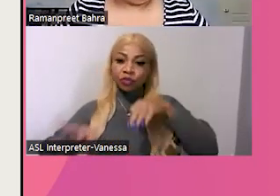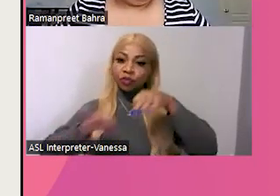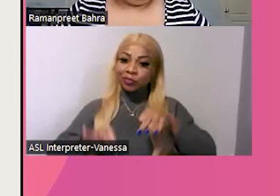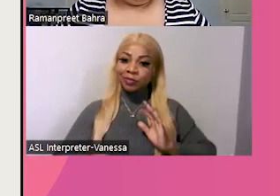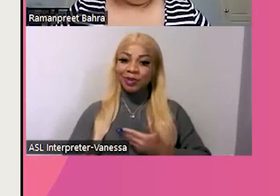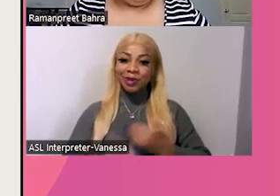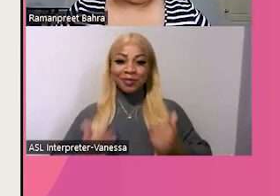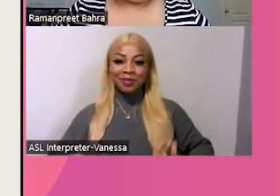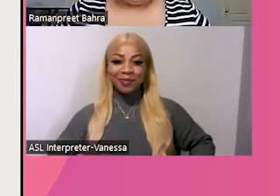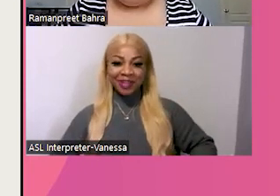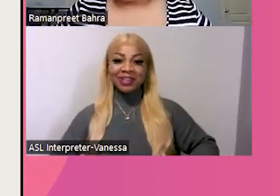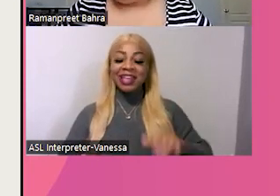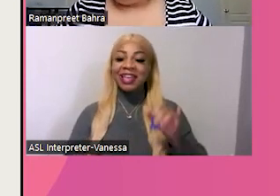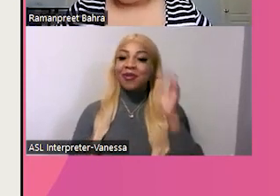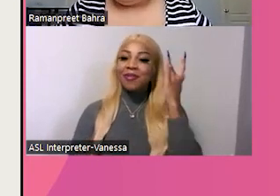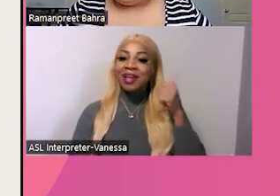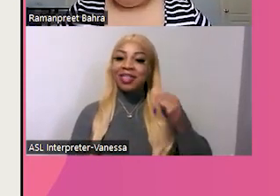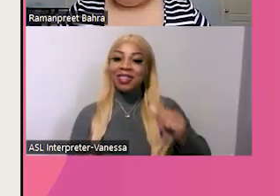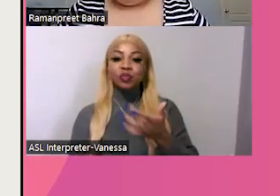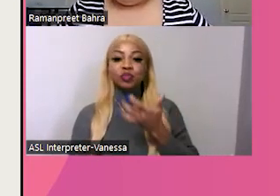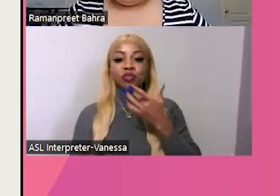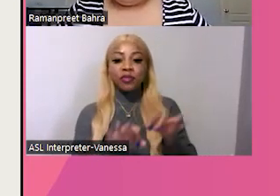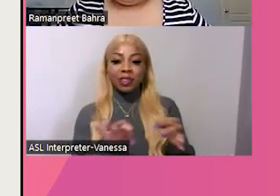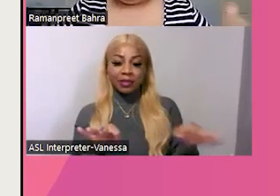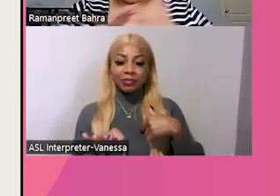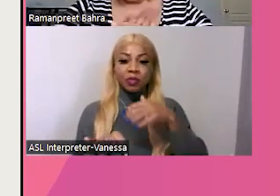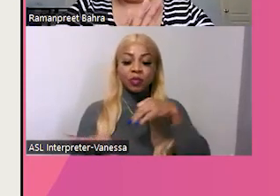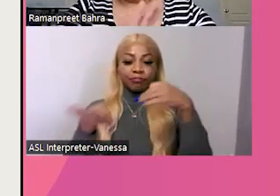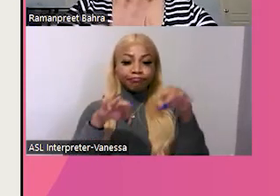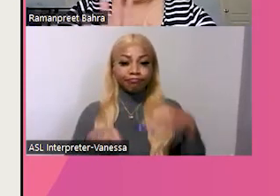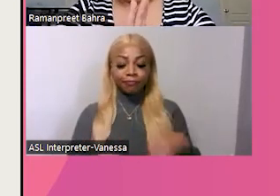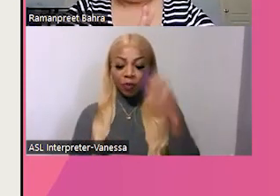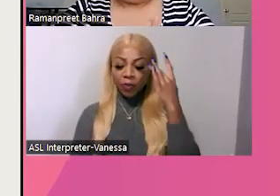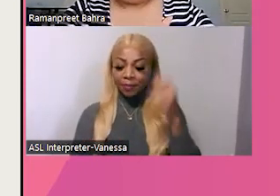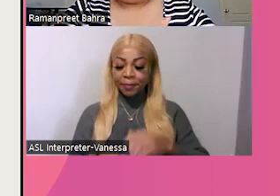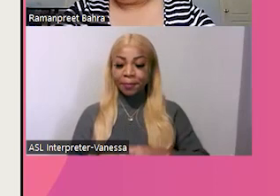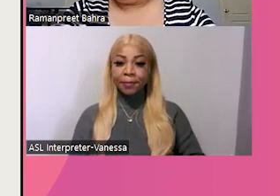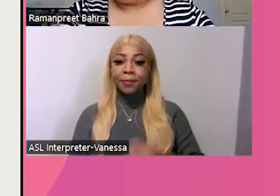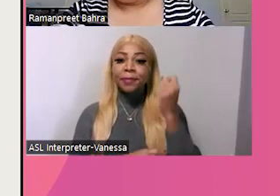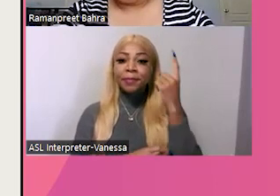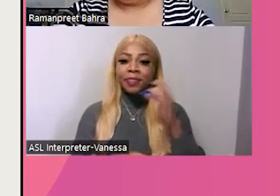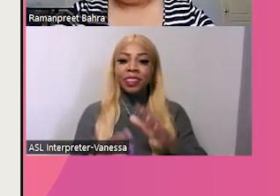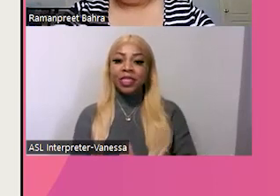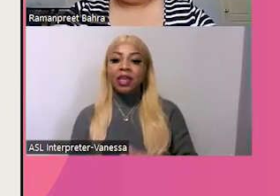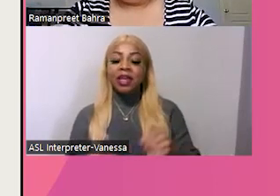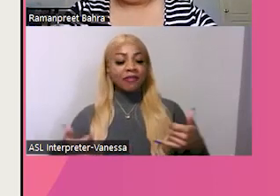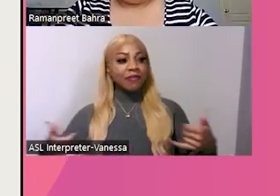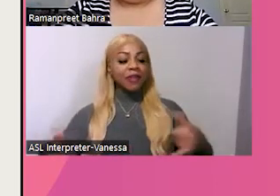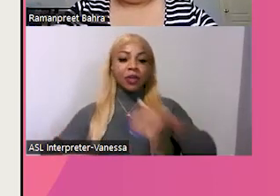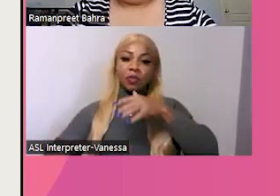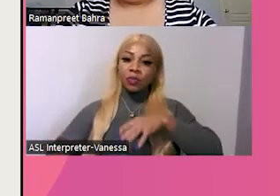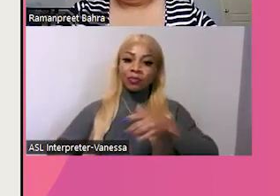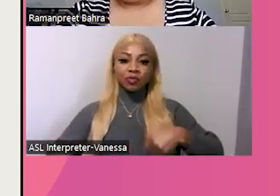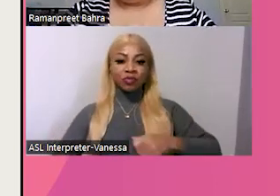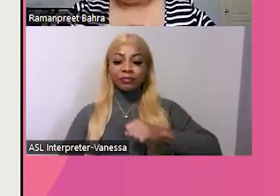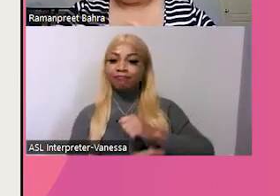corps parce que c'est le langage que nous utilisons et je vais vous dire pourquoi. En tant que chercheuse